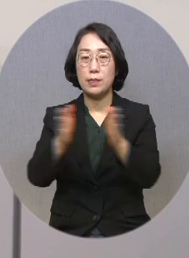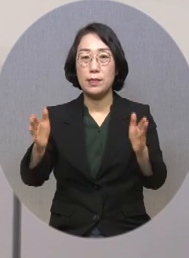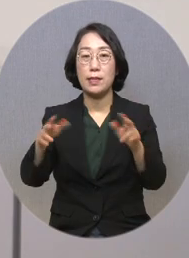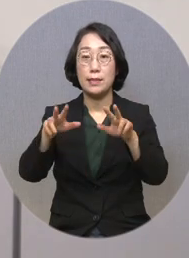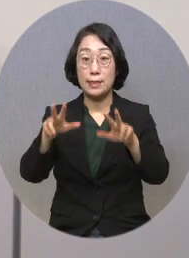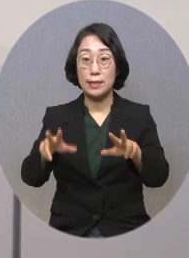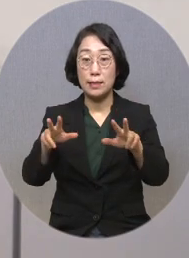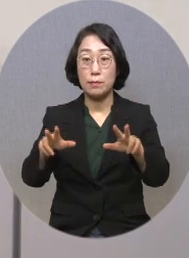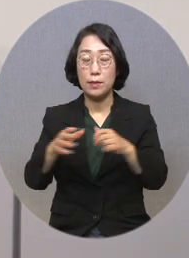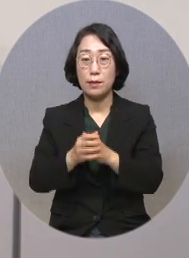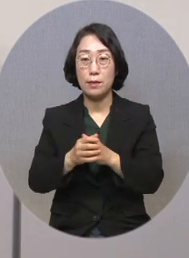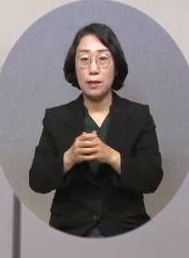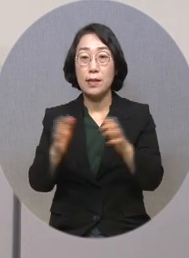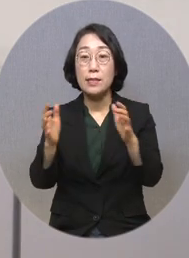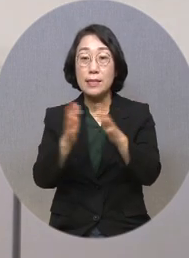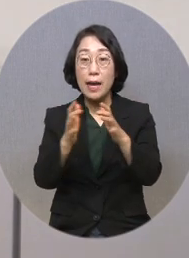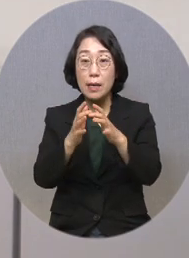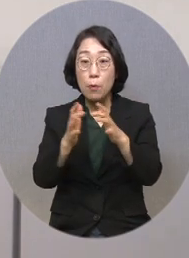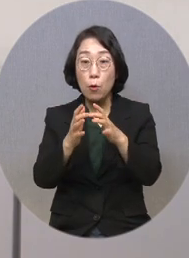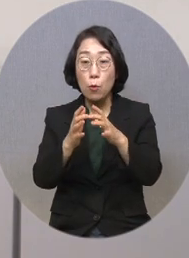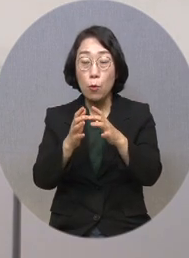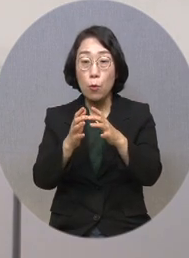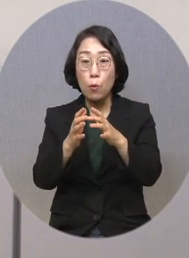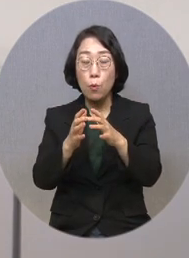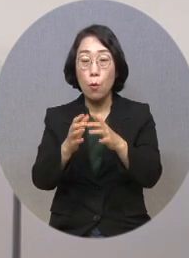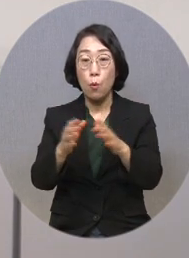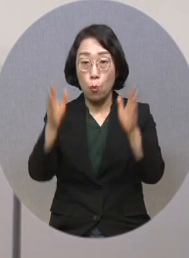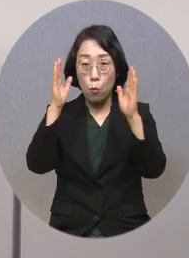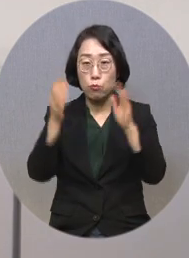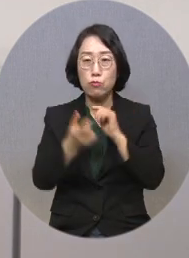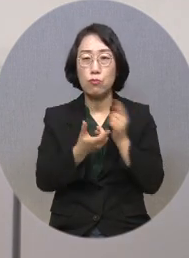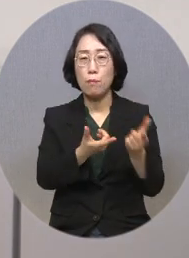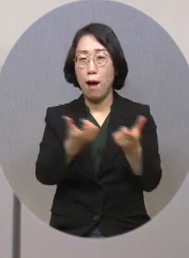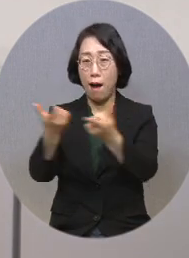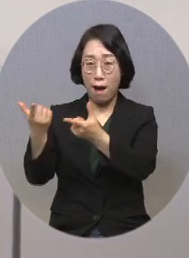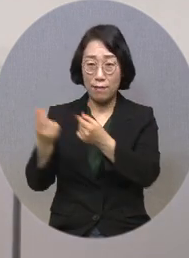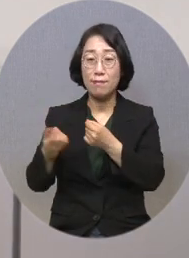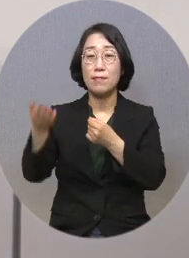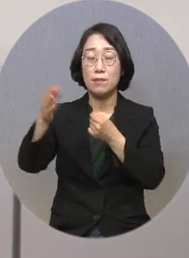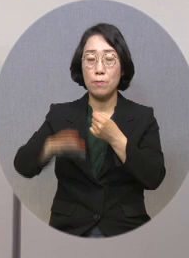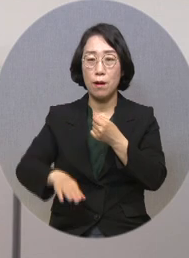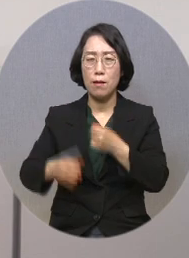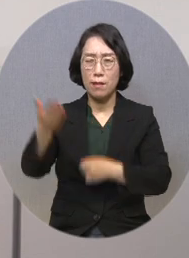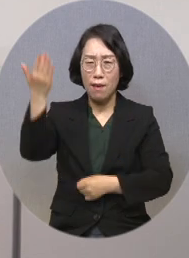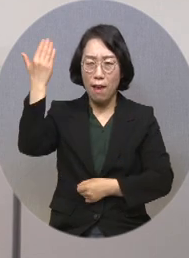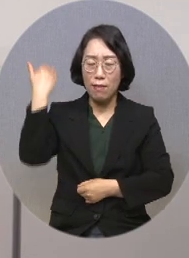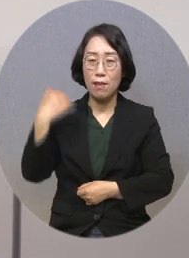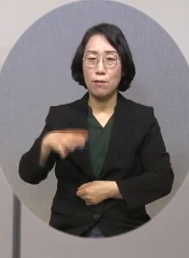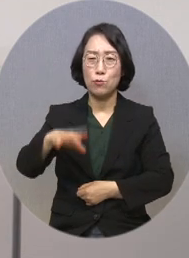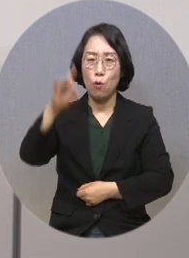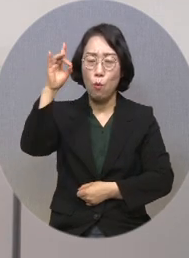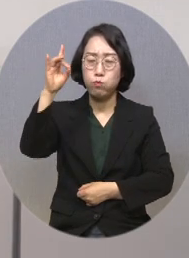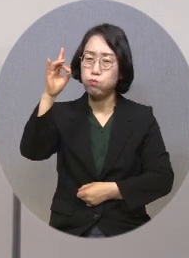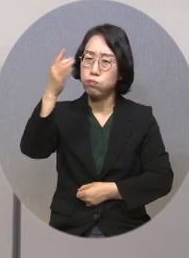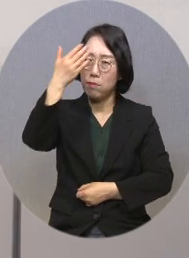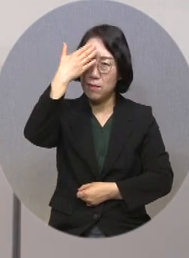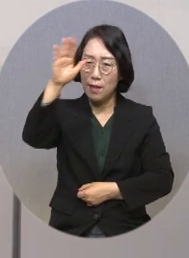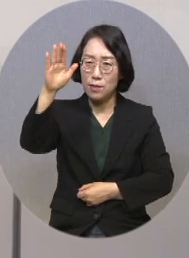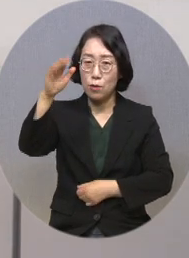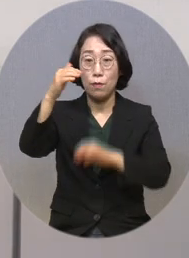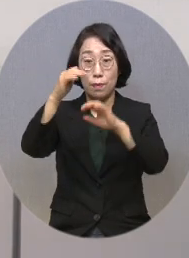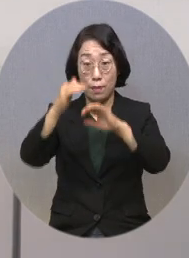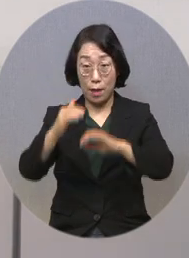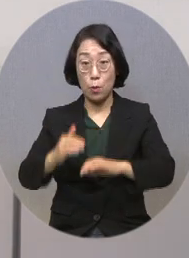지금은 사이버로 공부하는 일이 보편화됐지만 그때 당시만 하더라도 개념조차 생소한 국내 사이버